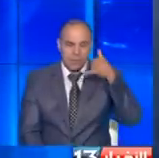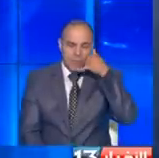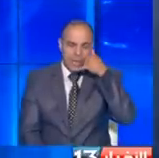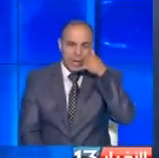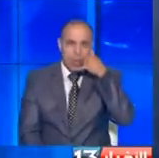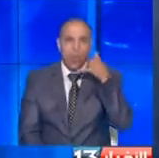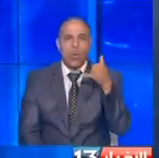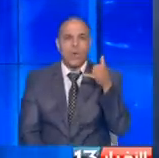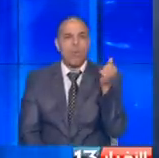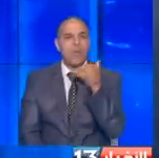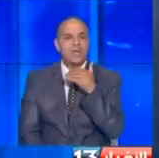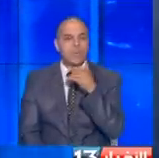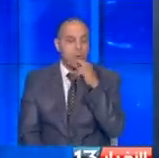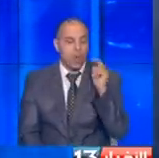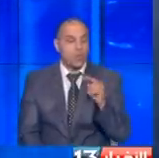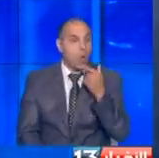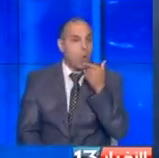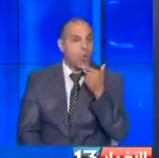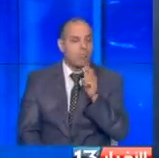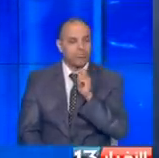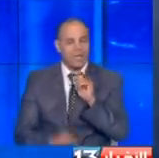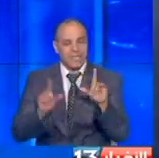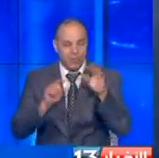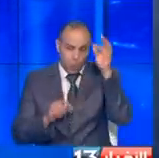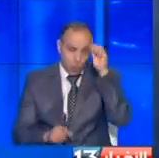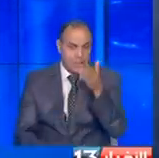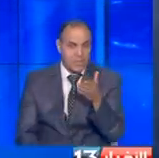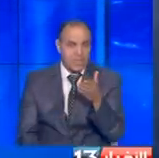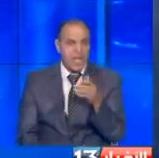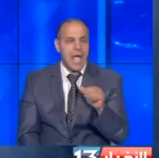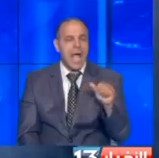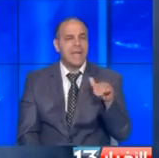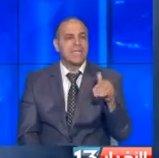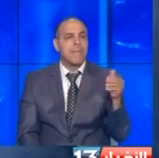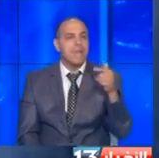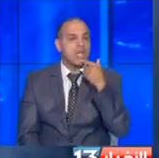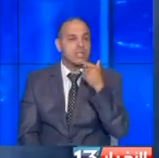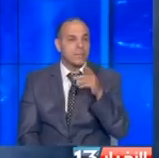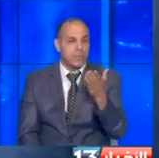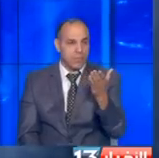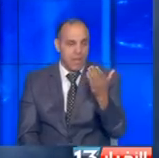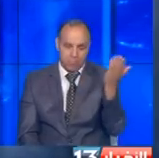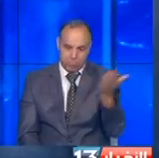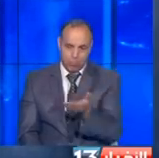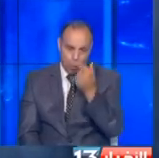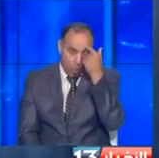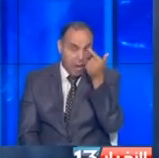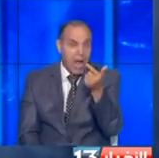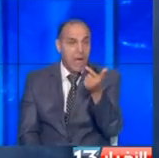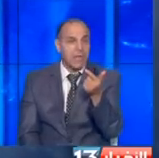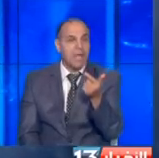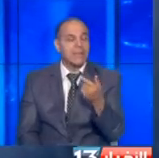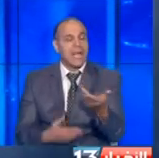وينضم إلينا مباشرة من روسيا موفد التلفزة التونسية أنيس الماجري. أنيس مرحبا بك، إذا